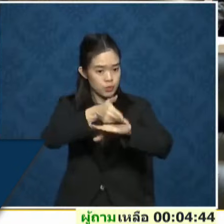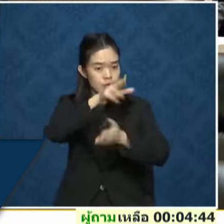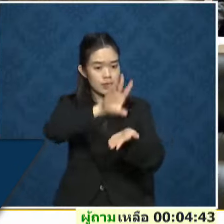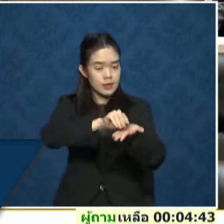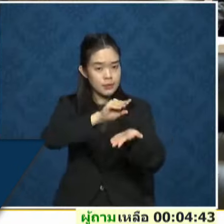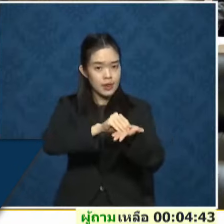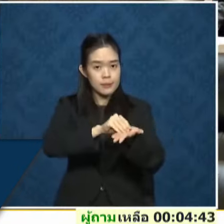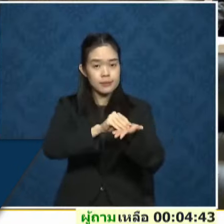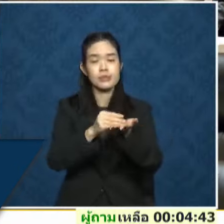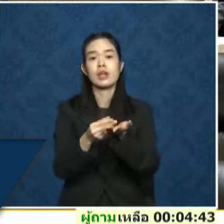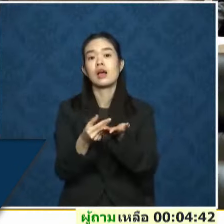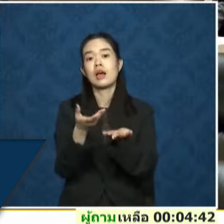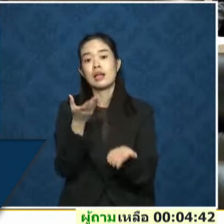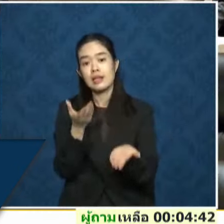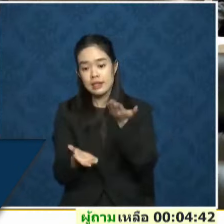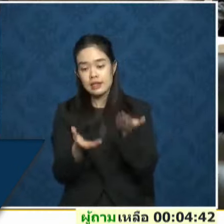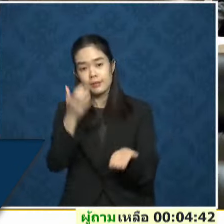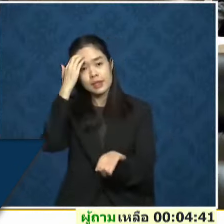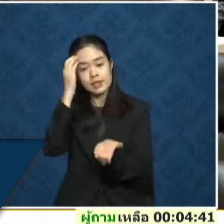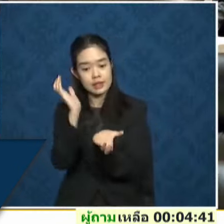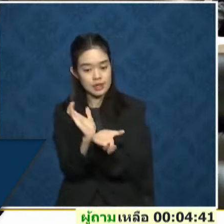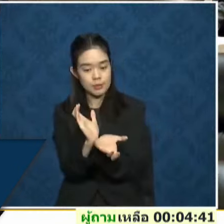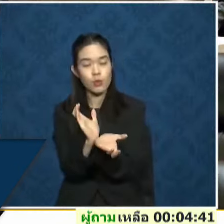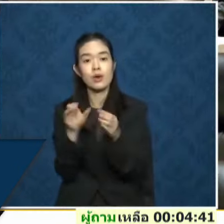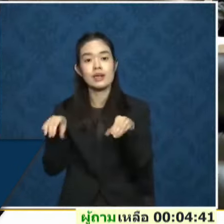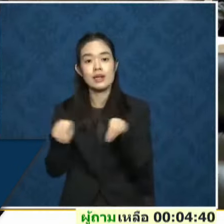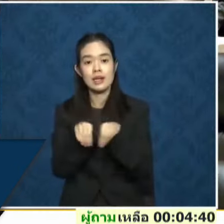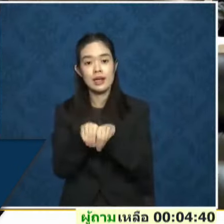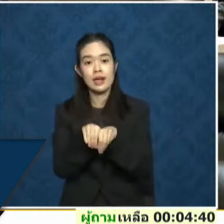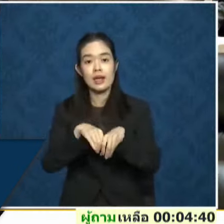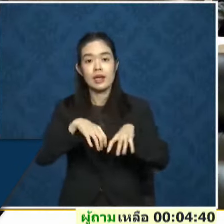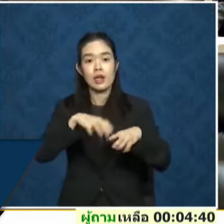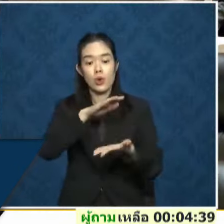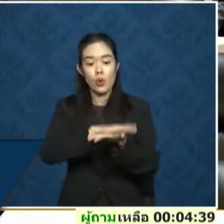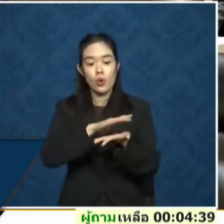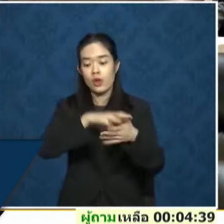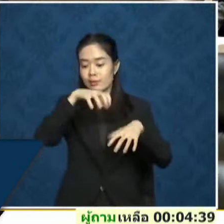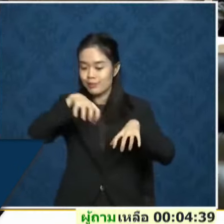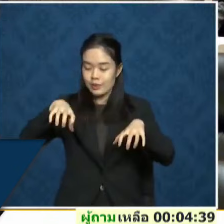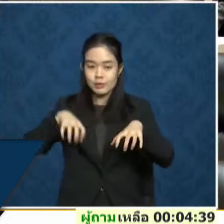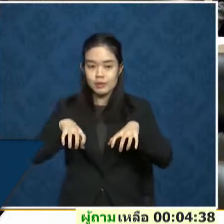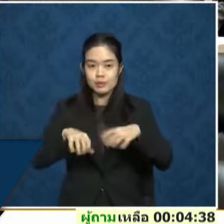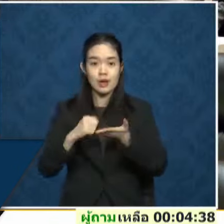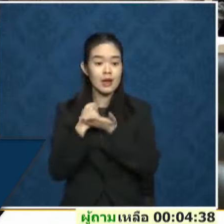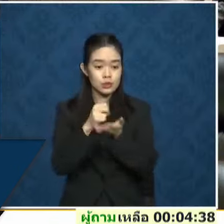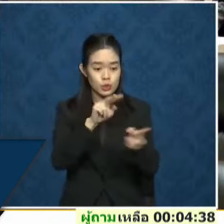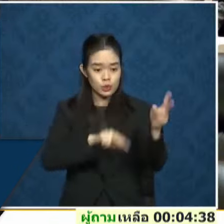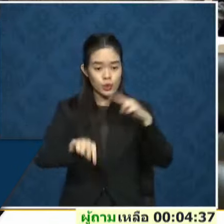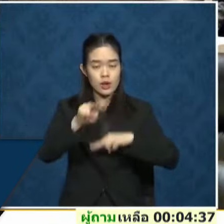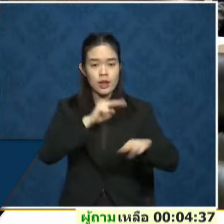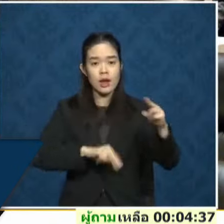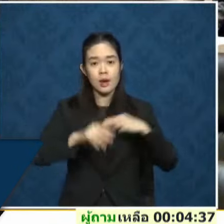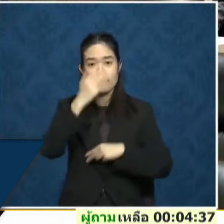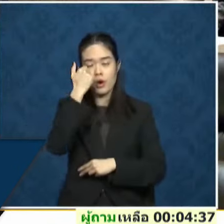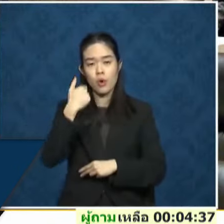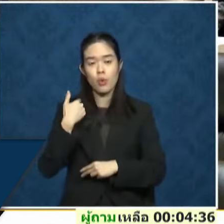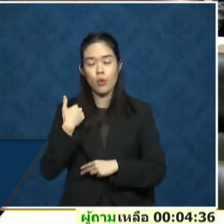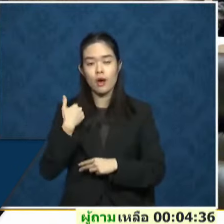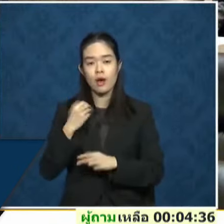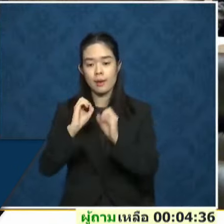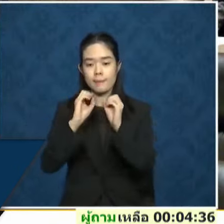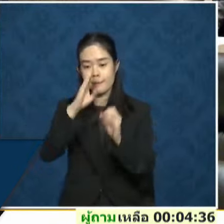นะคะถ้าท่านเลิกได้เนี่ยนะคะจะเป็นการช่วยลดภาระครูอย่างใหญ่หลวงเลยค่ะนะครับฝากเรื่องนอนเวรด้วยนะคะ